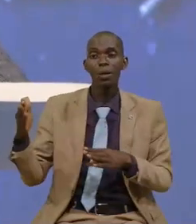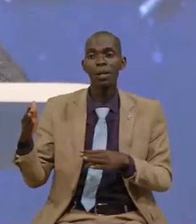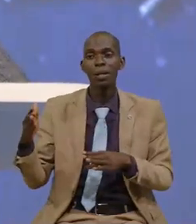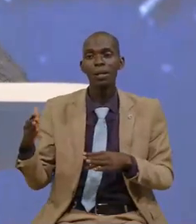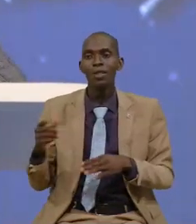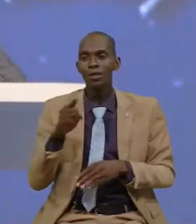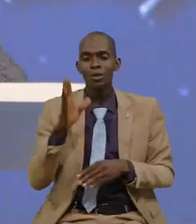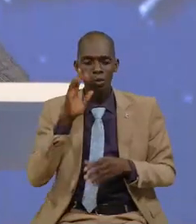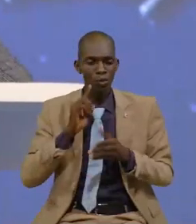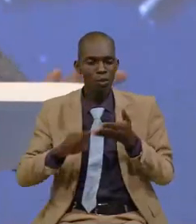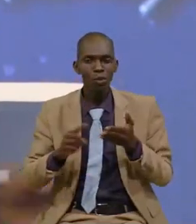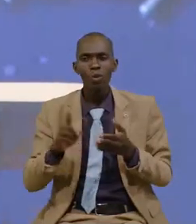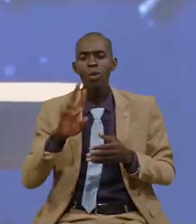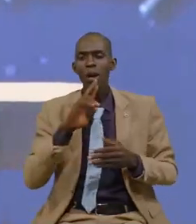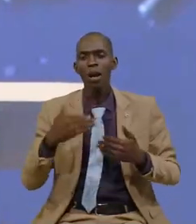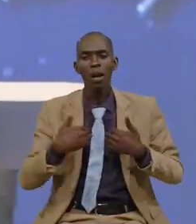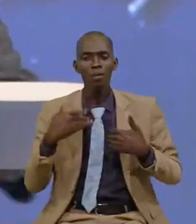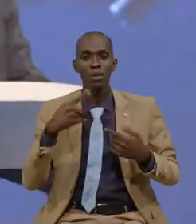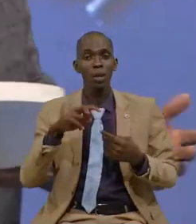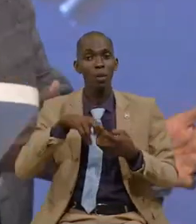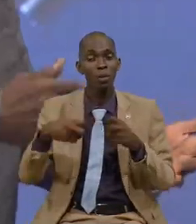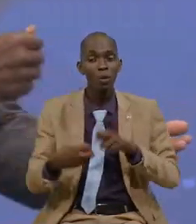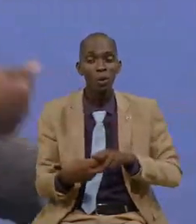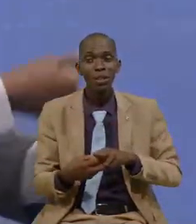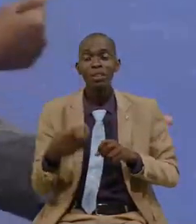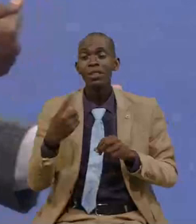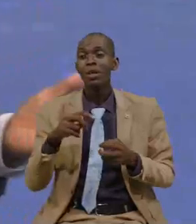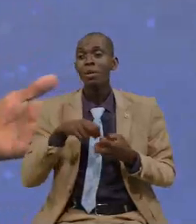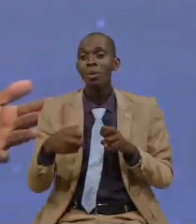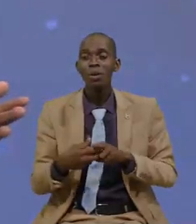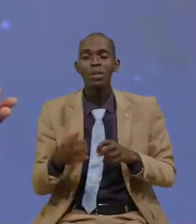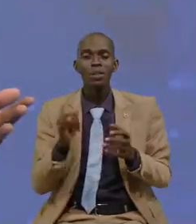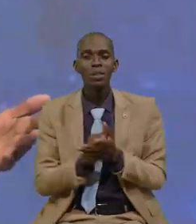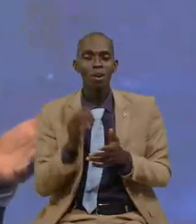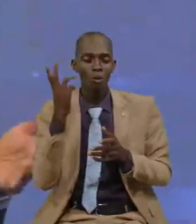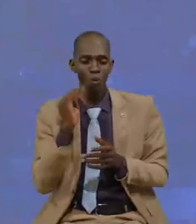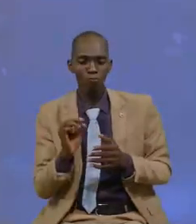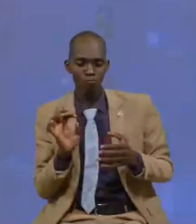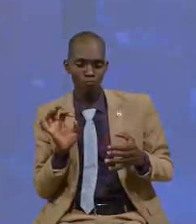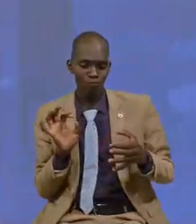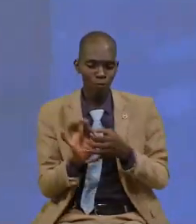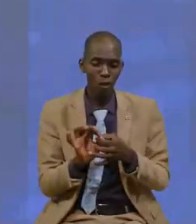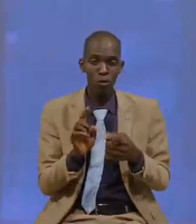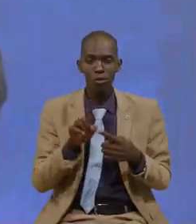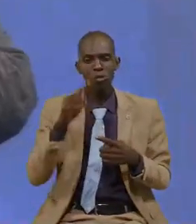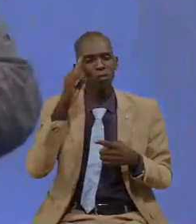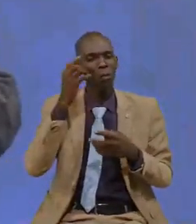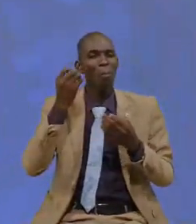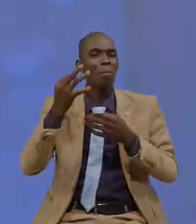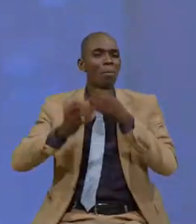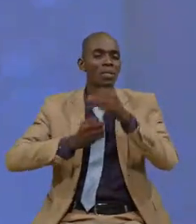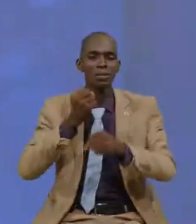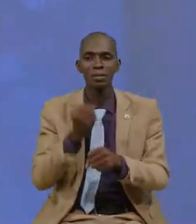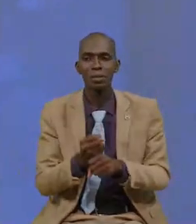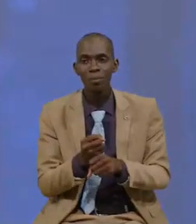l'enflement, la tumeur qui va disparaître. Vous allez examiner là où le problème est. Le problème qui s'est collé